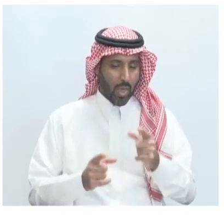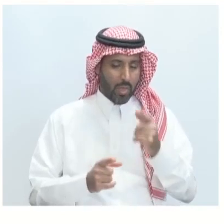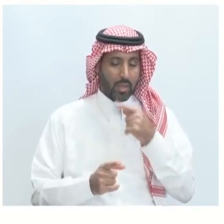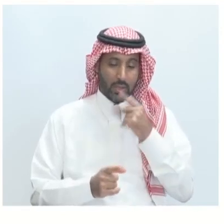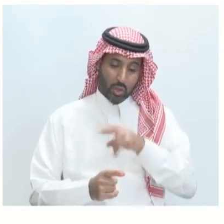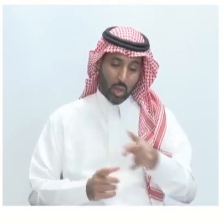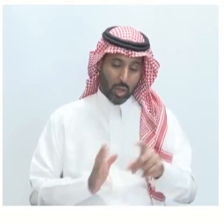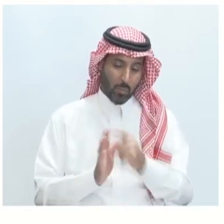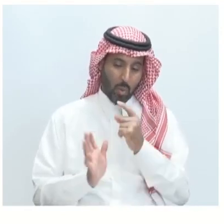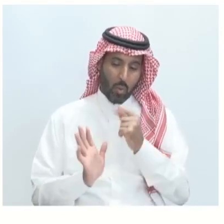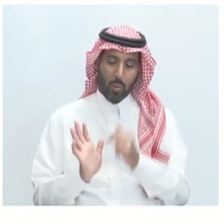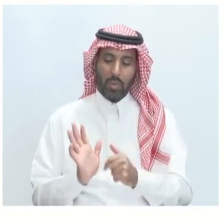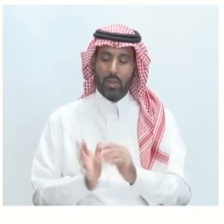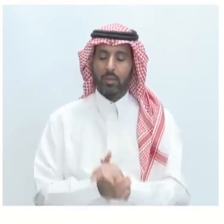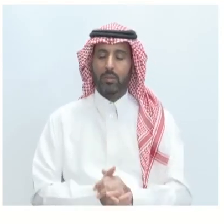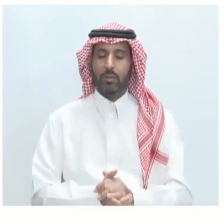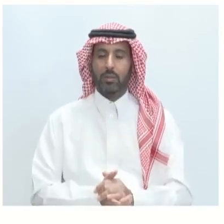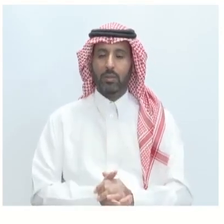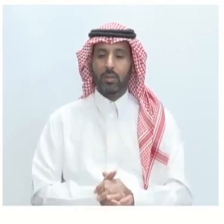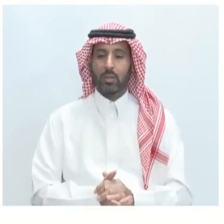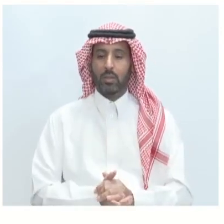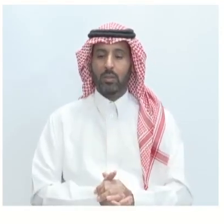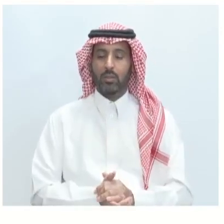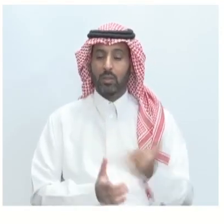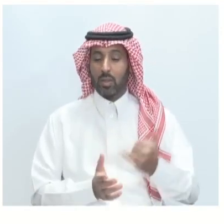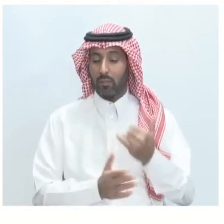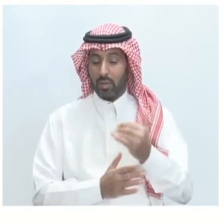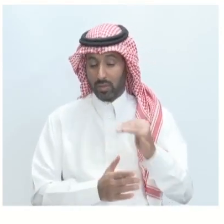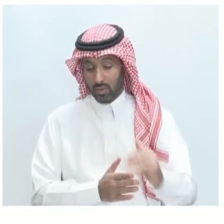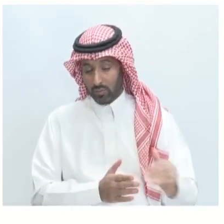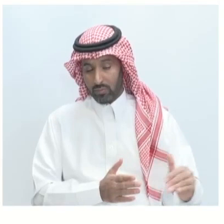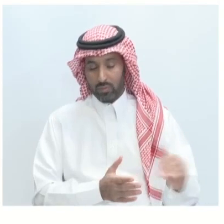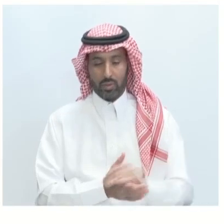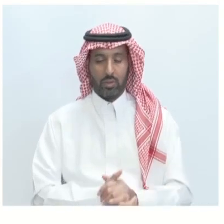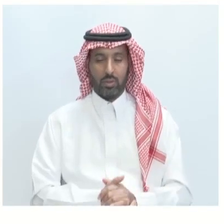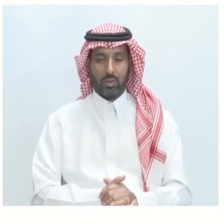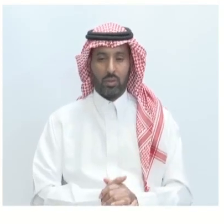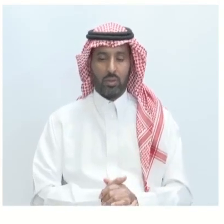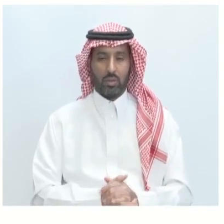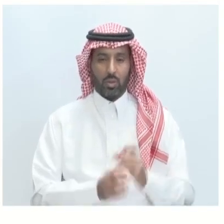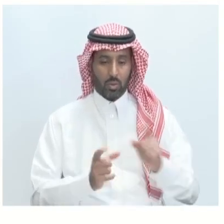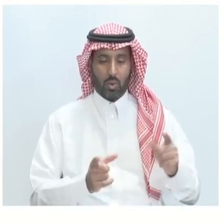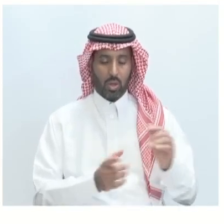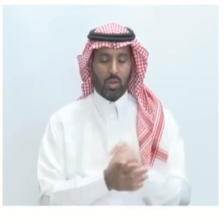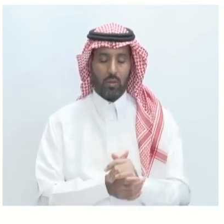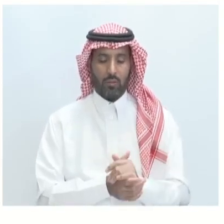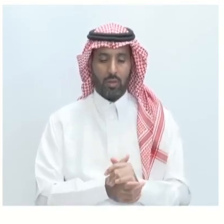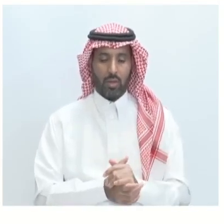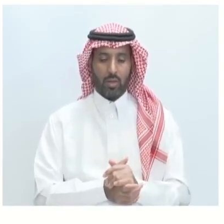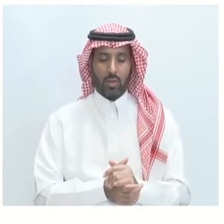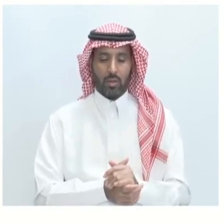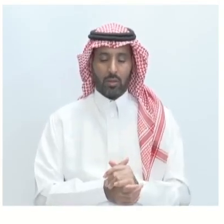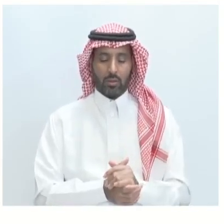المواضيع او تتغير الموضوعات التي تثير الانفعالات في هذه المرحله نلاحظ ابنائي وبنات الطلاب انه في الطفوله